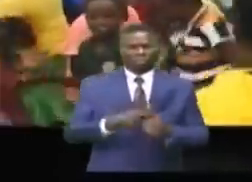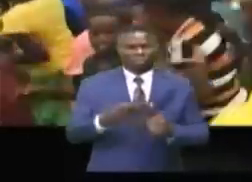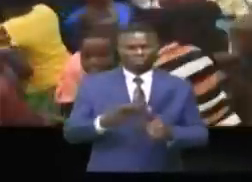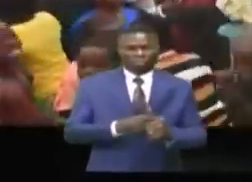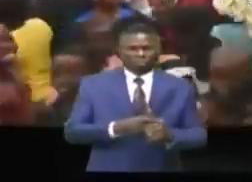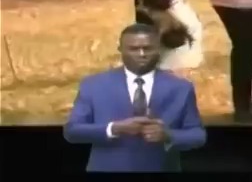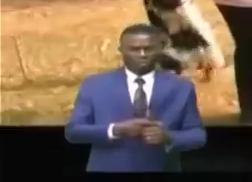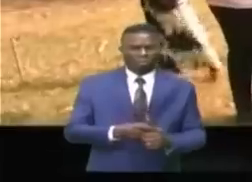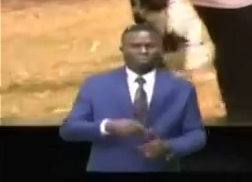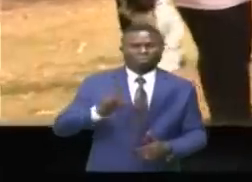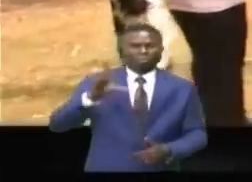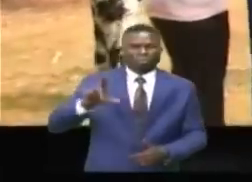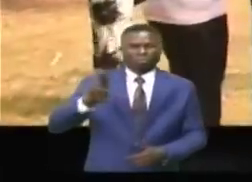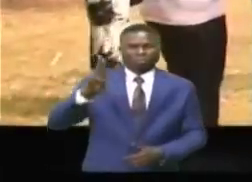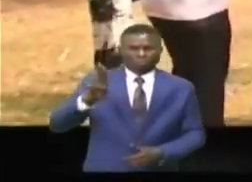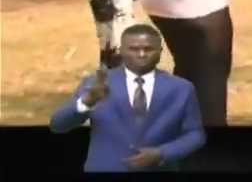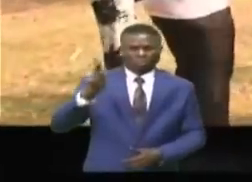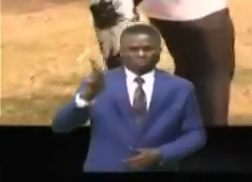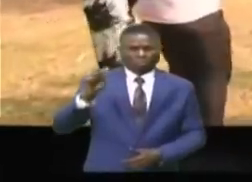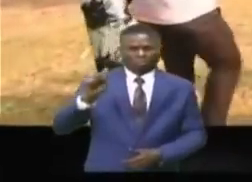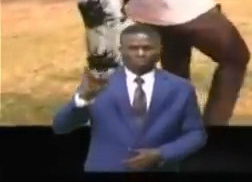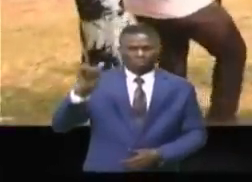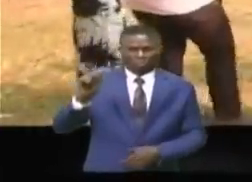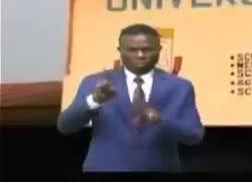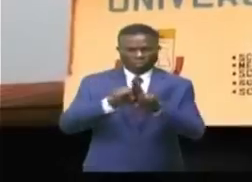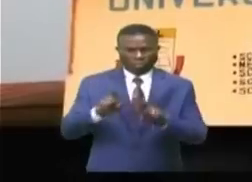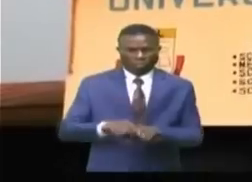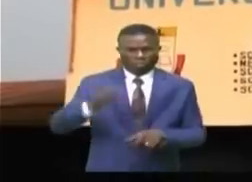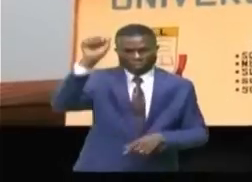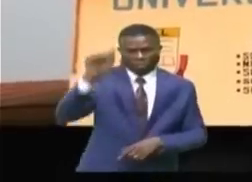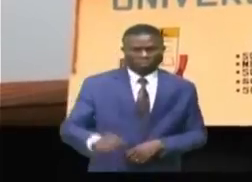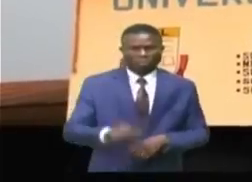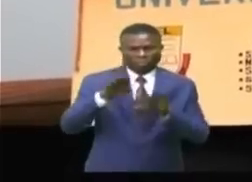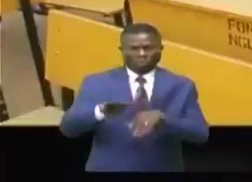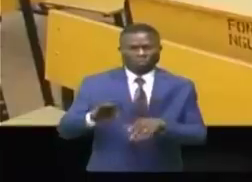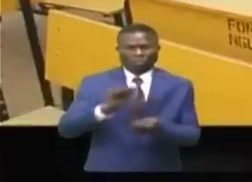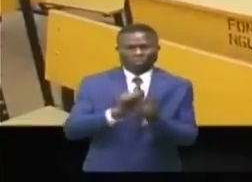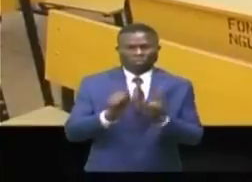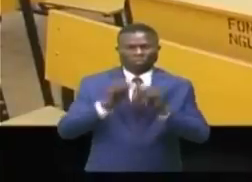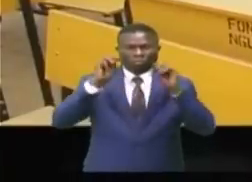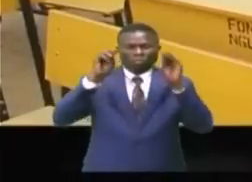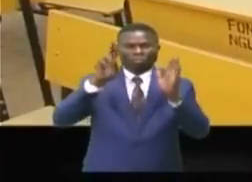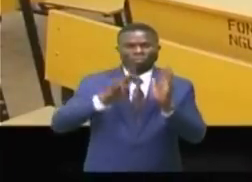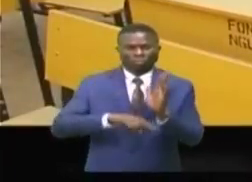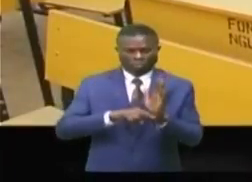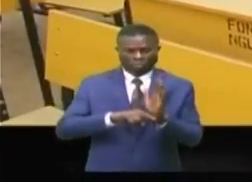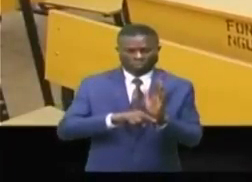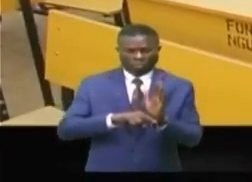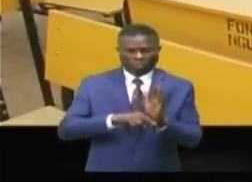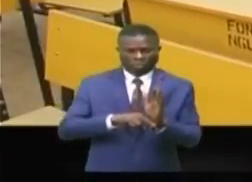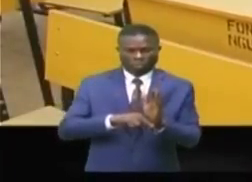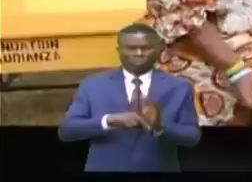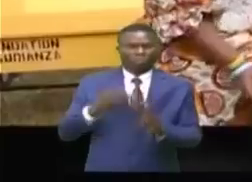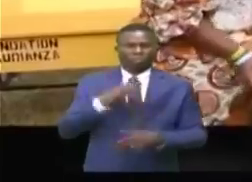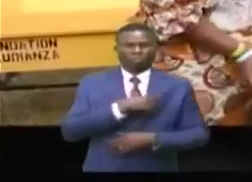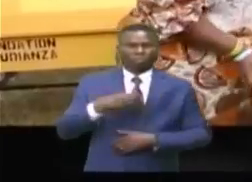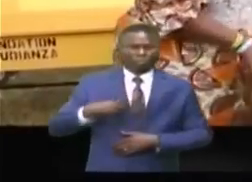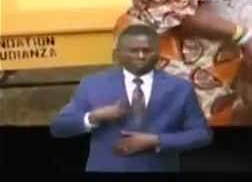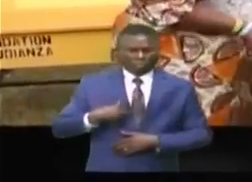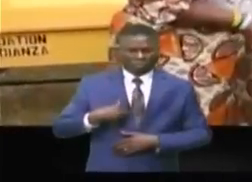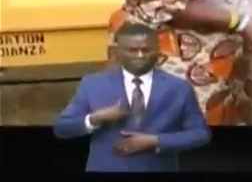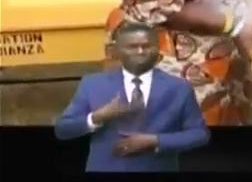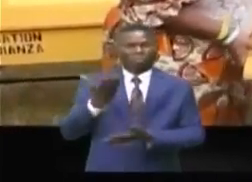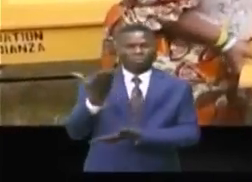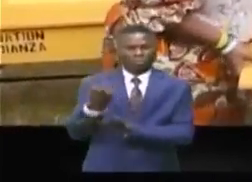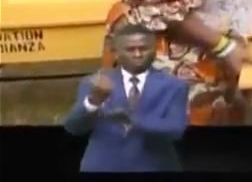la Lukaya, les Cataractes et les Bas-Fleuves. Dans le domaine de l'enseignement toujours, Nefertiti Ngudianza a volé au secours